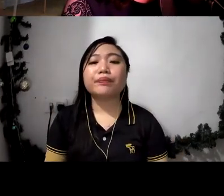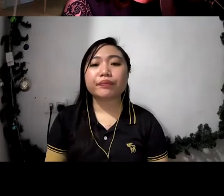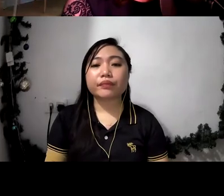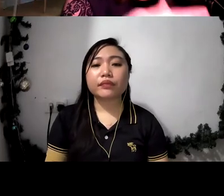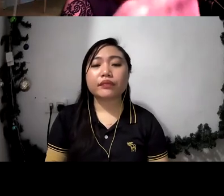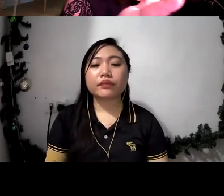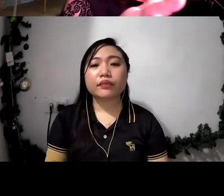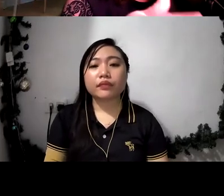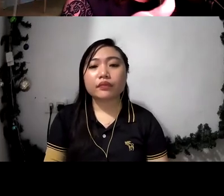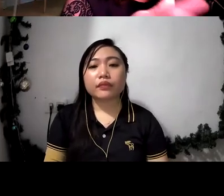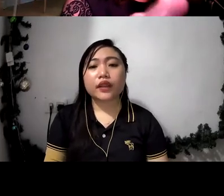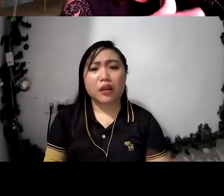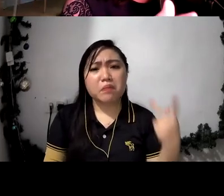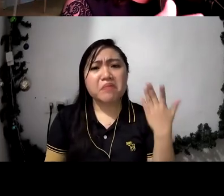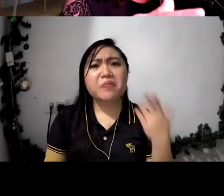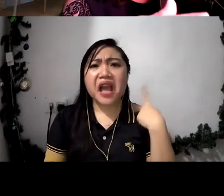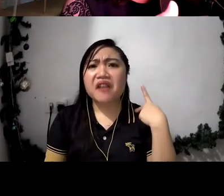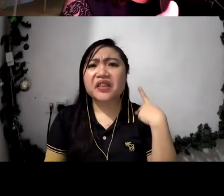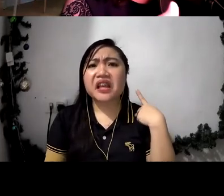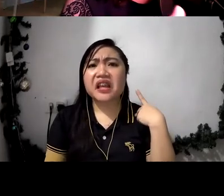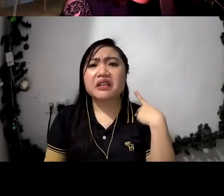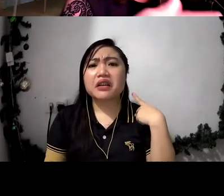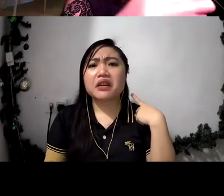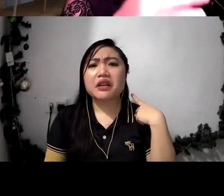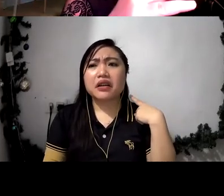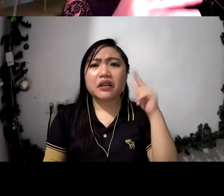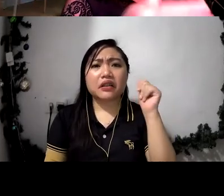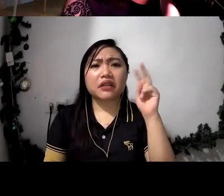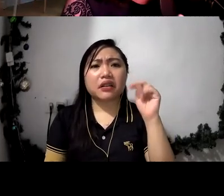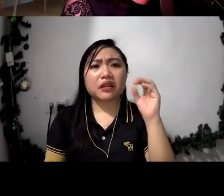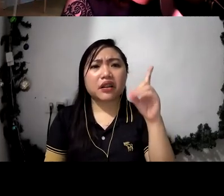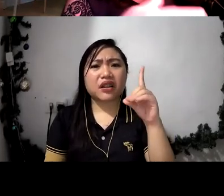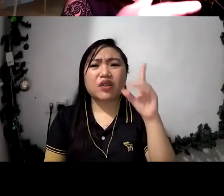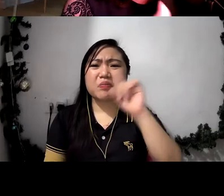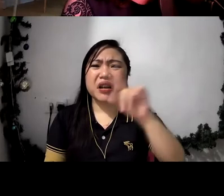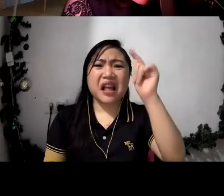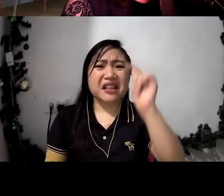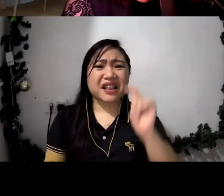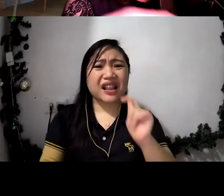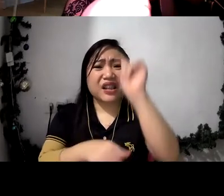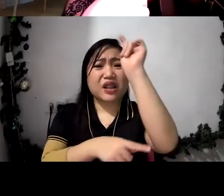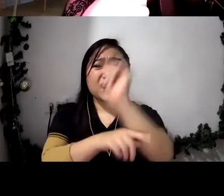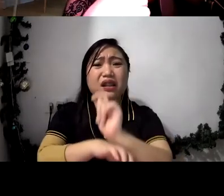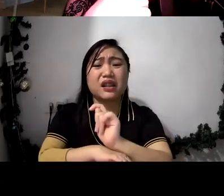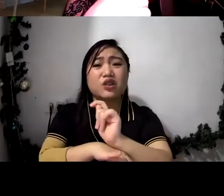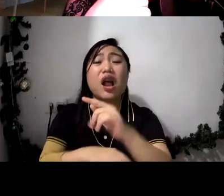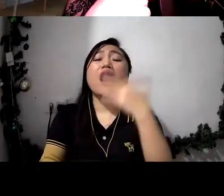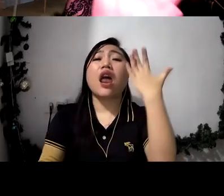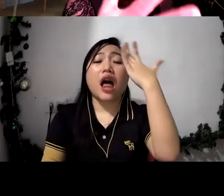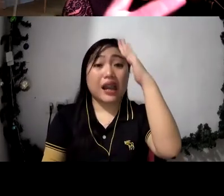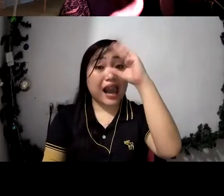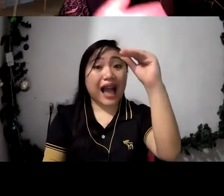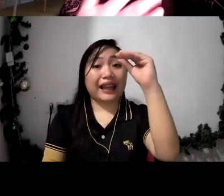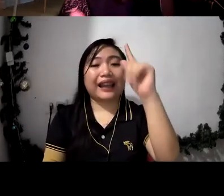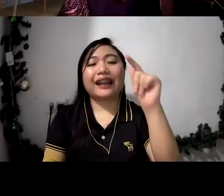So, meron na rin siguro, no, yung mga iba-iba na yung barangay tanod nila. Pero traditionally, mas marami pa rin barangay tanod na